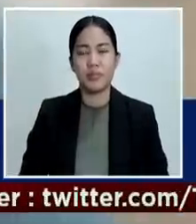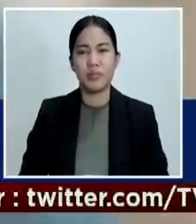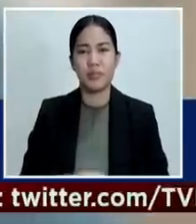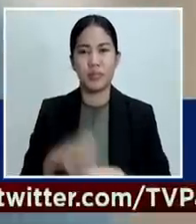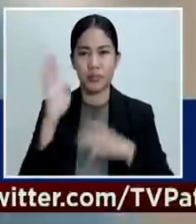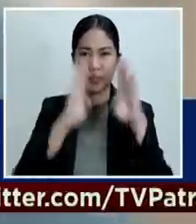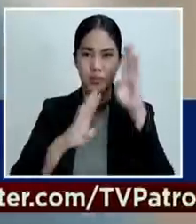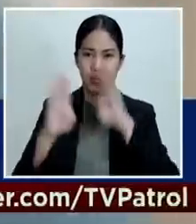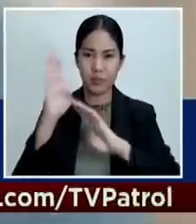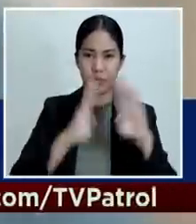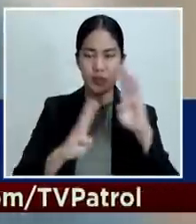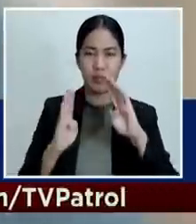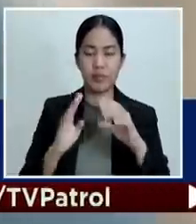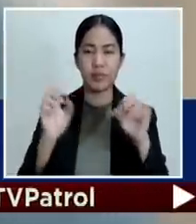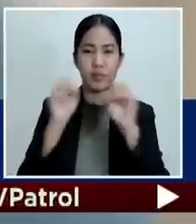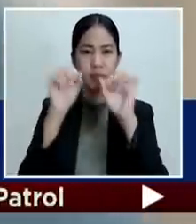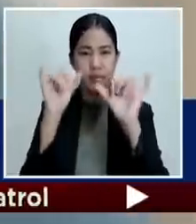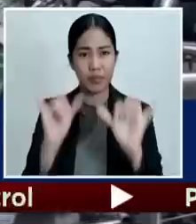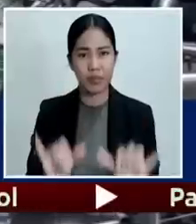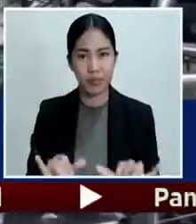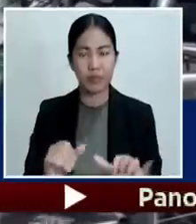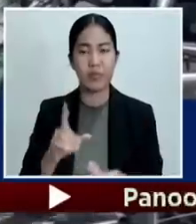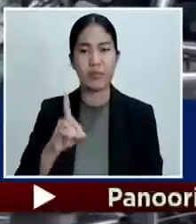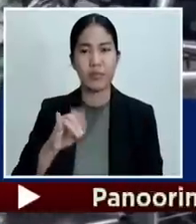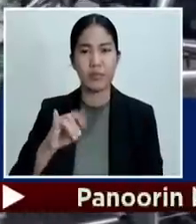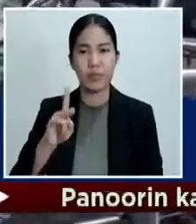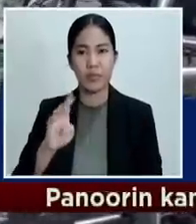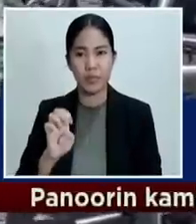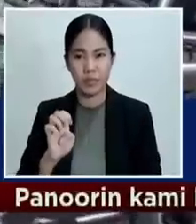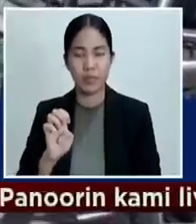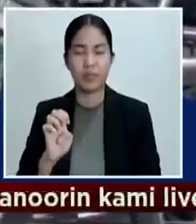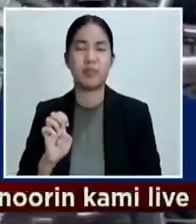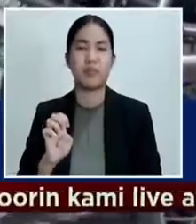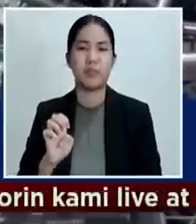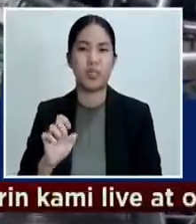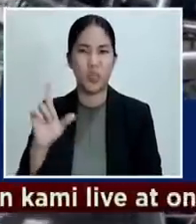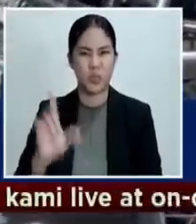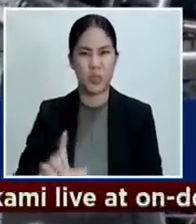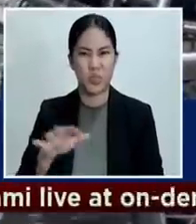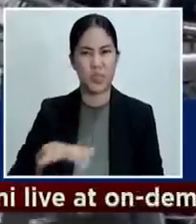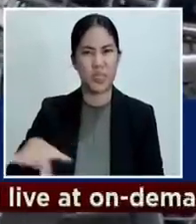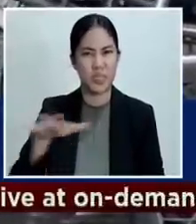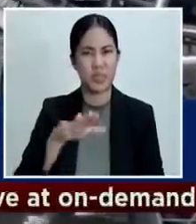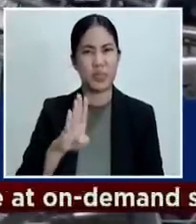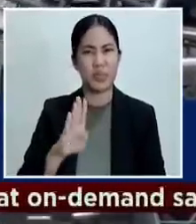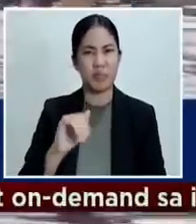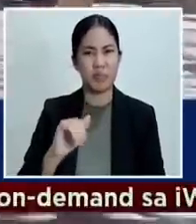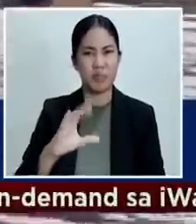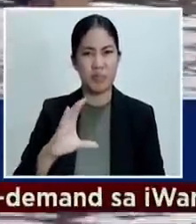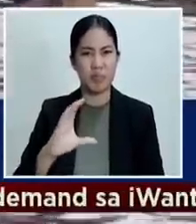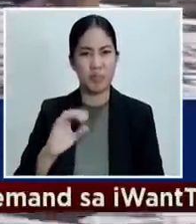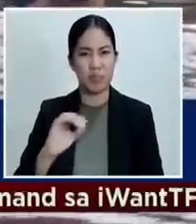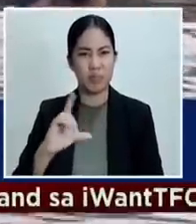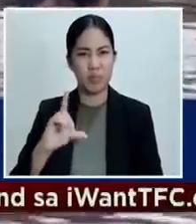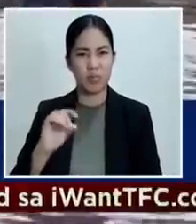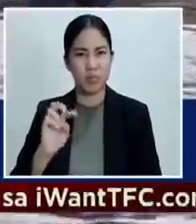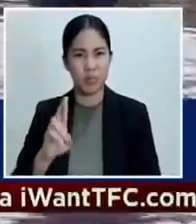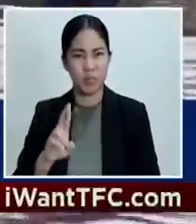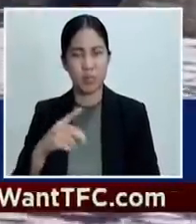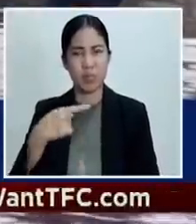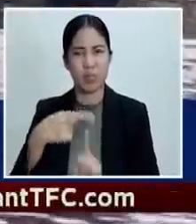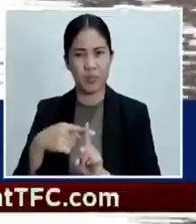diking system. Dahil nakakulong naman ang Bacolor. Bukod sa baha, problema rin ng marami ngayon ang pagdami ng